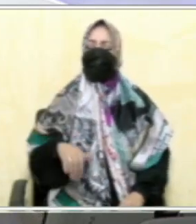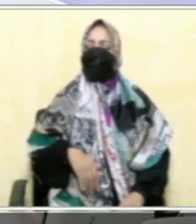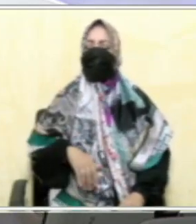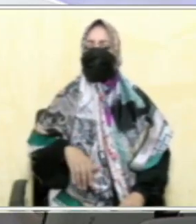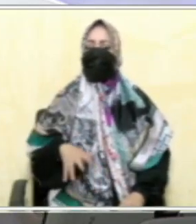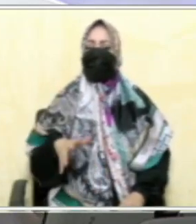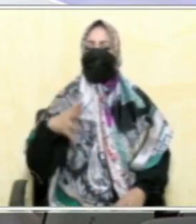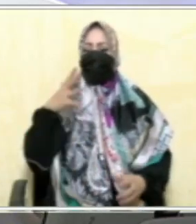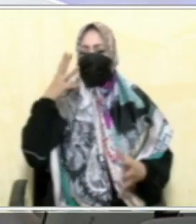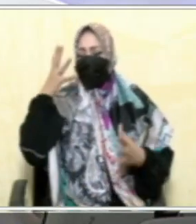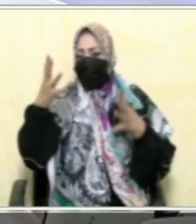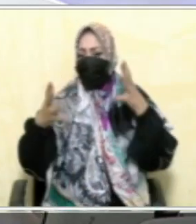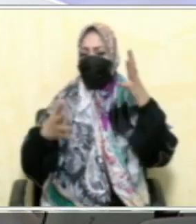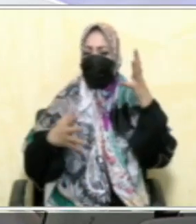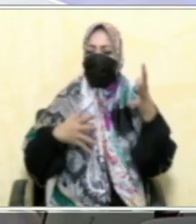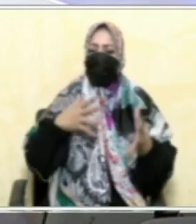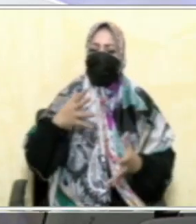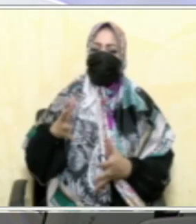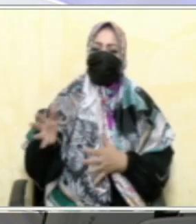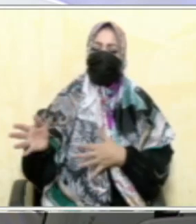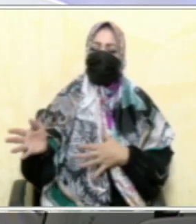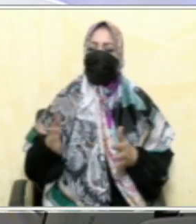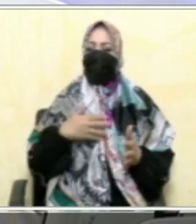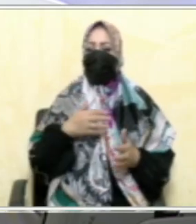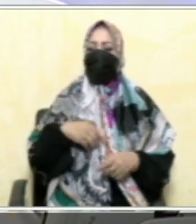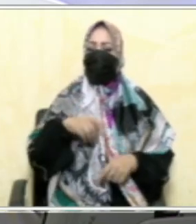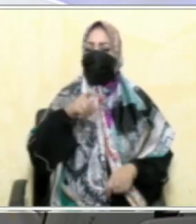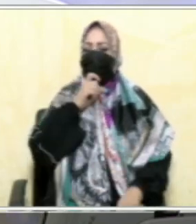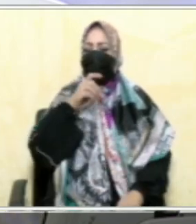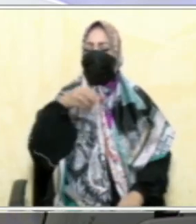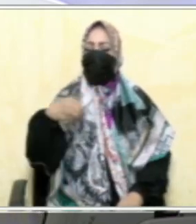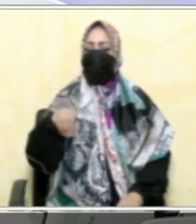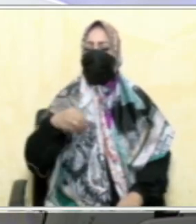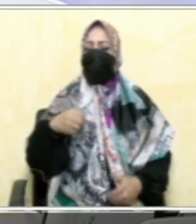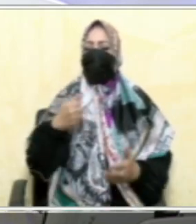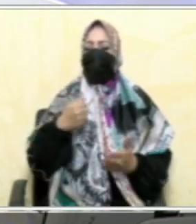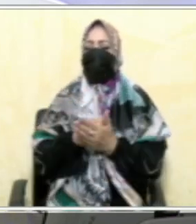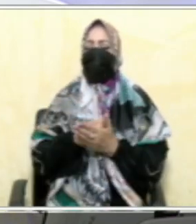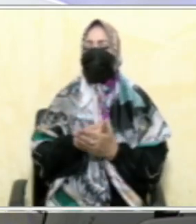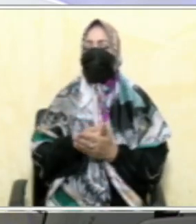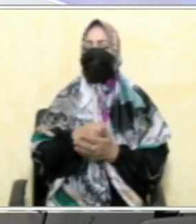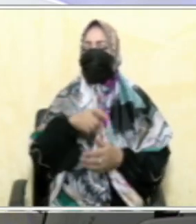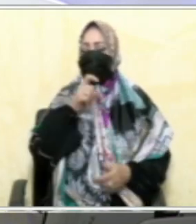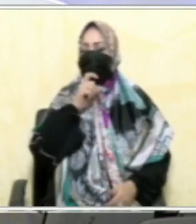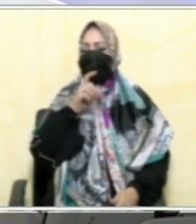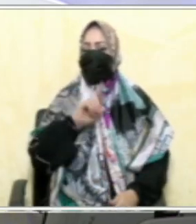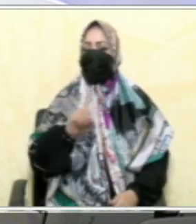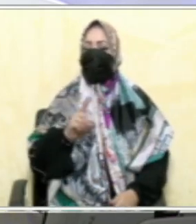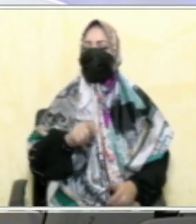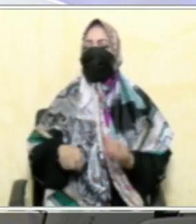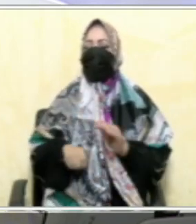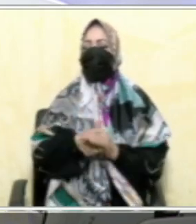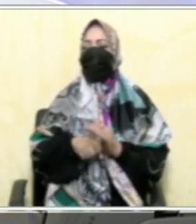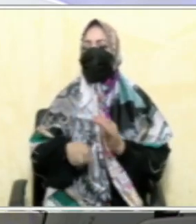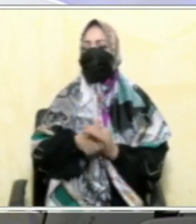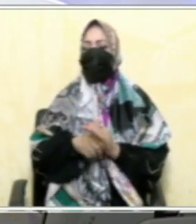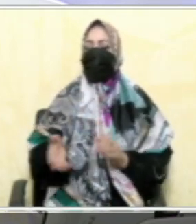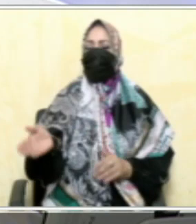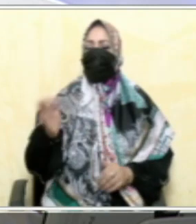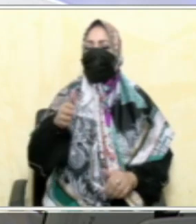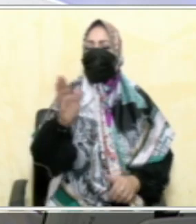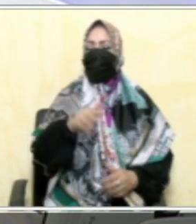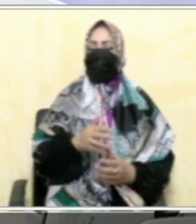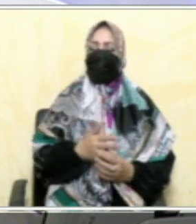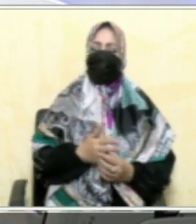ليس له أثر للأسف. فأقول هناك واقع مر للأسف